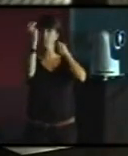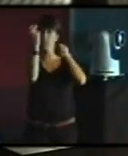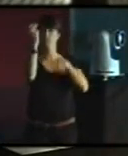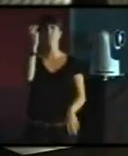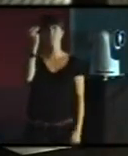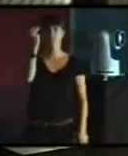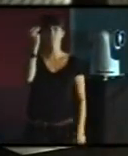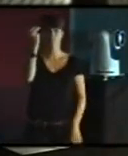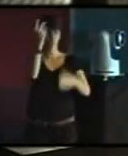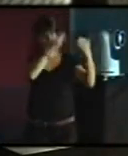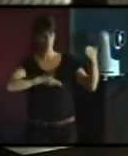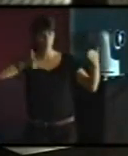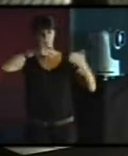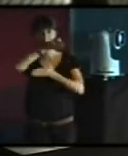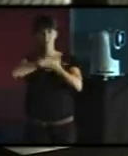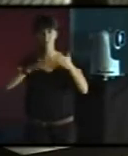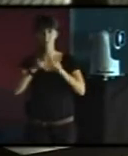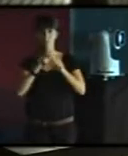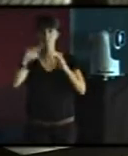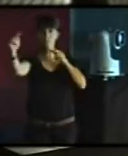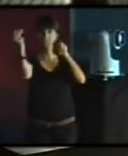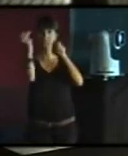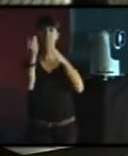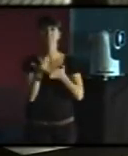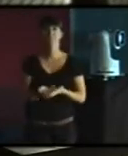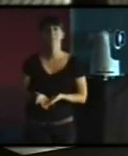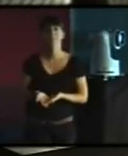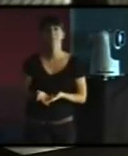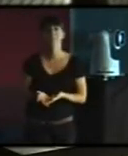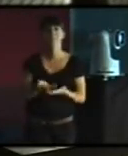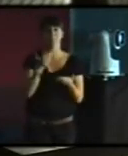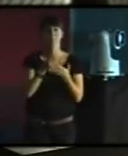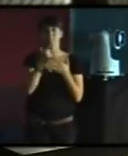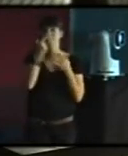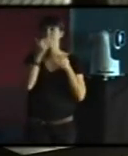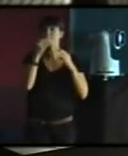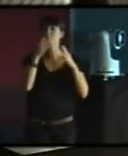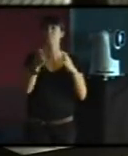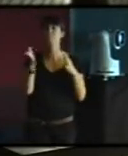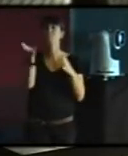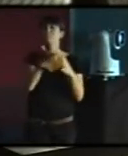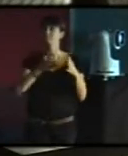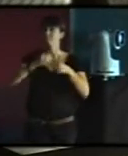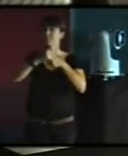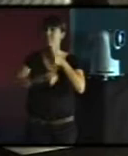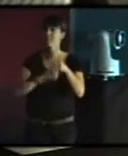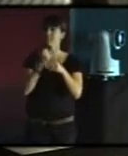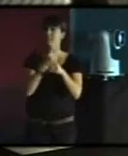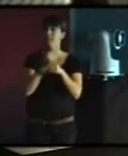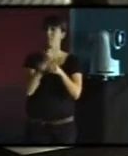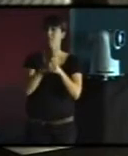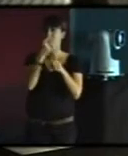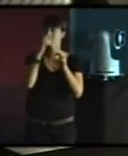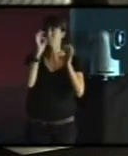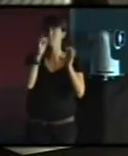fait architecture. Là, je peux m'approcher avec le vocabulaire que j'ai appris à travers mes étudiants là,